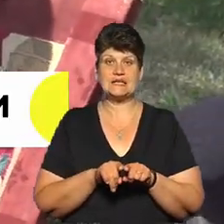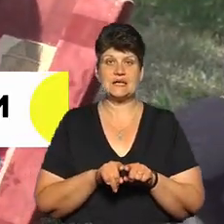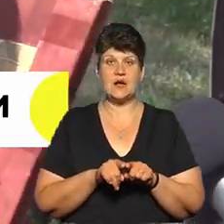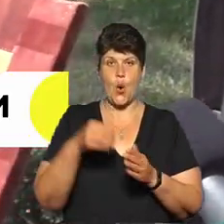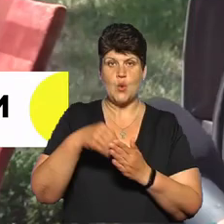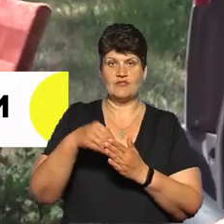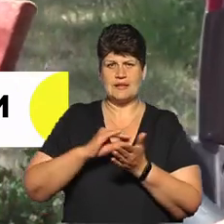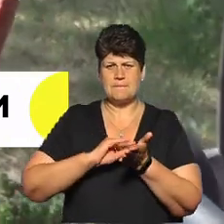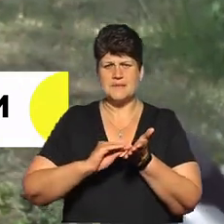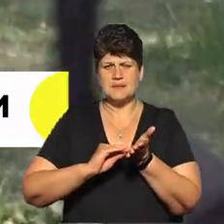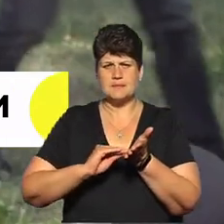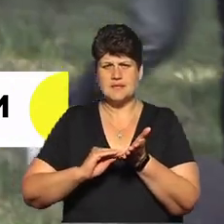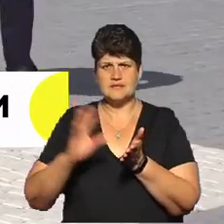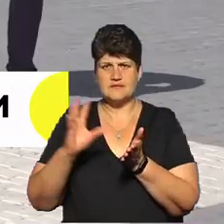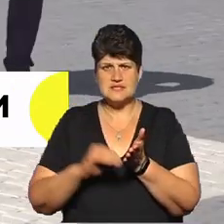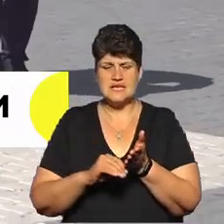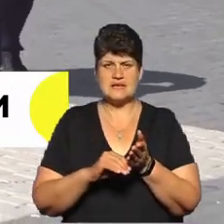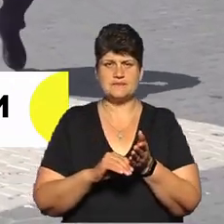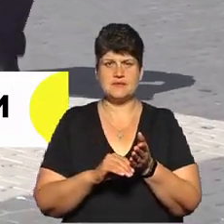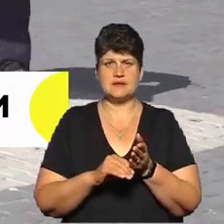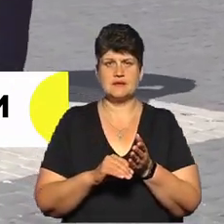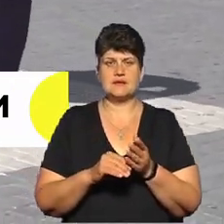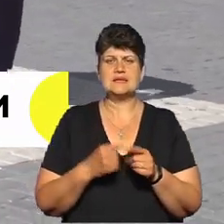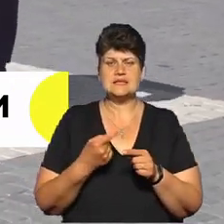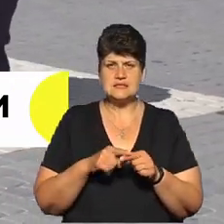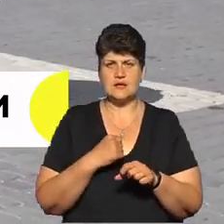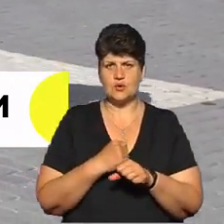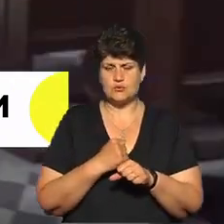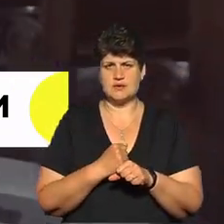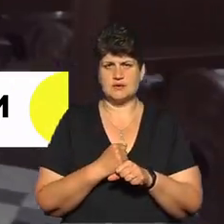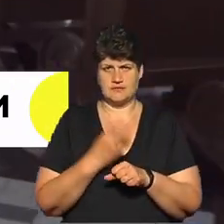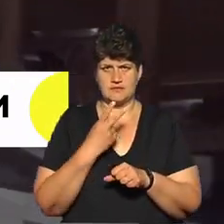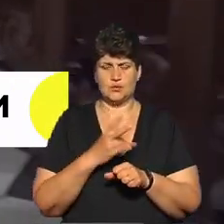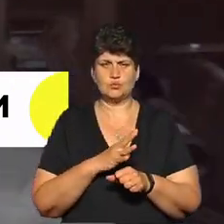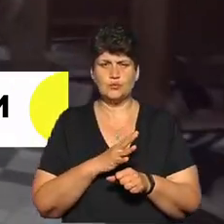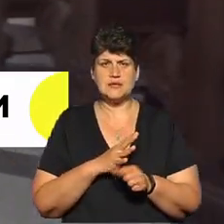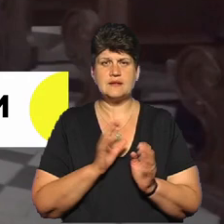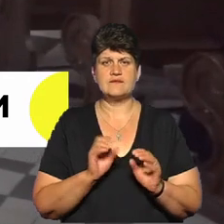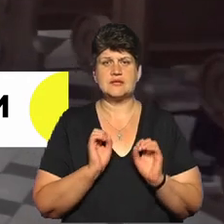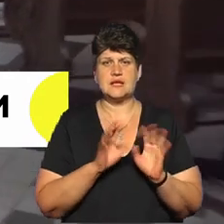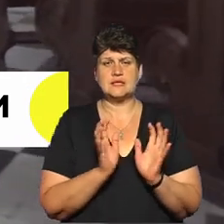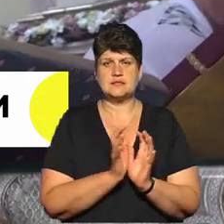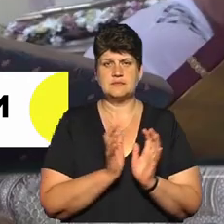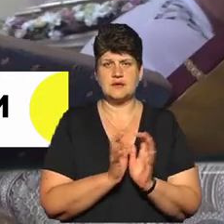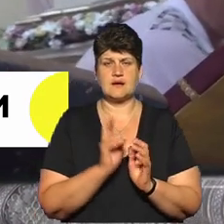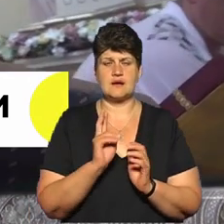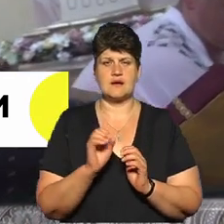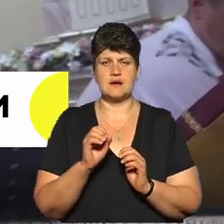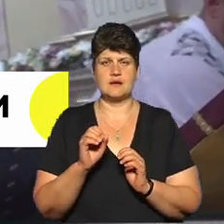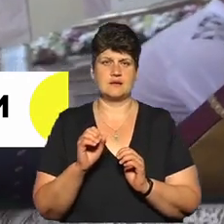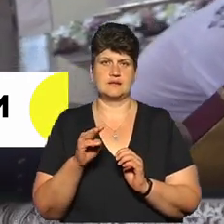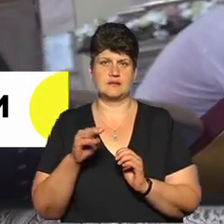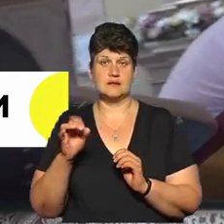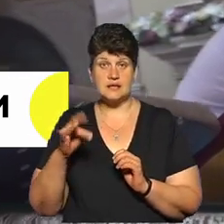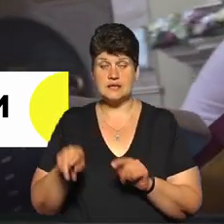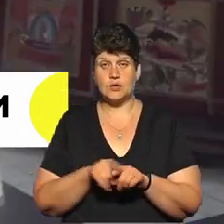це свідомо робили не мародери. Ікони передали на зберігання до архікатедрального собору. Окрім них, привезли також церковні вишиті